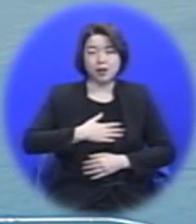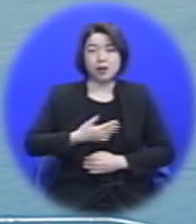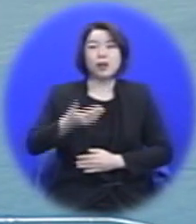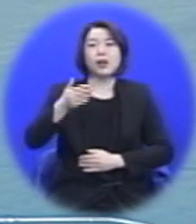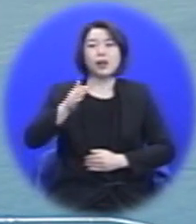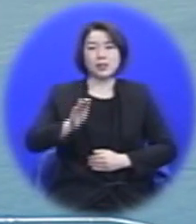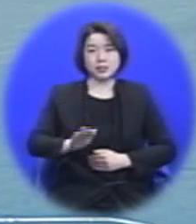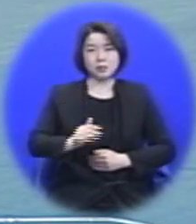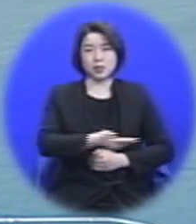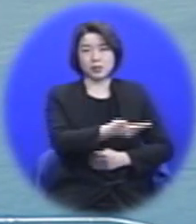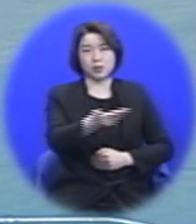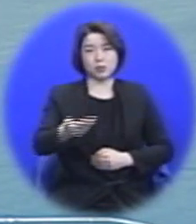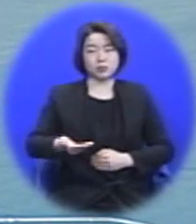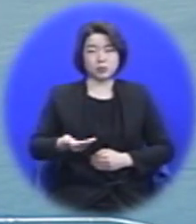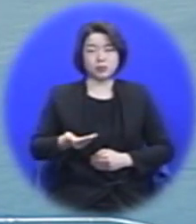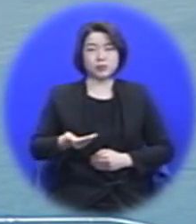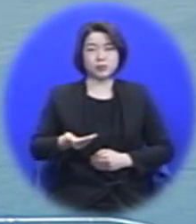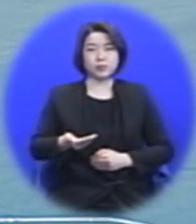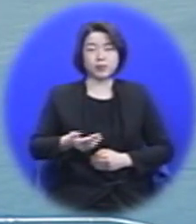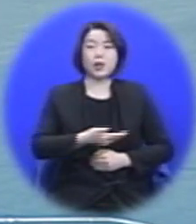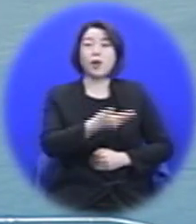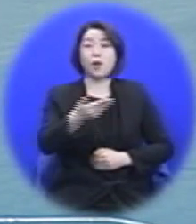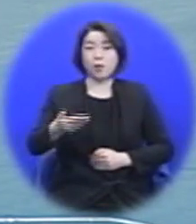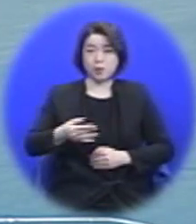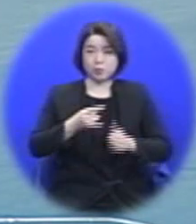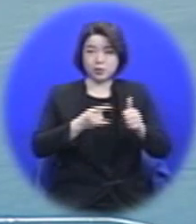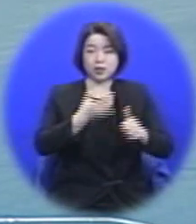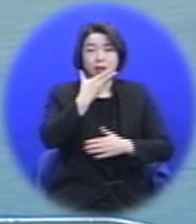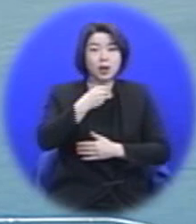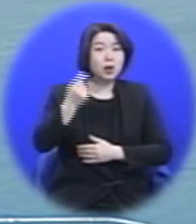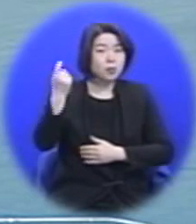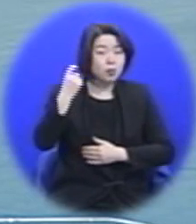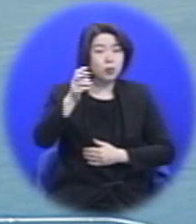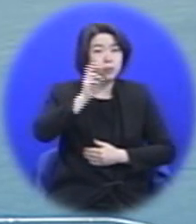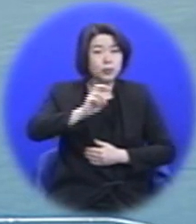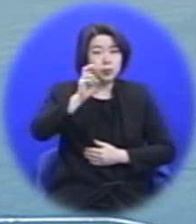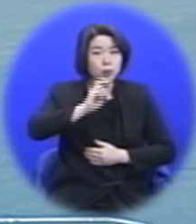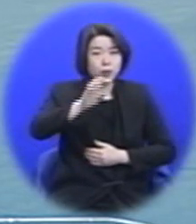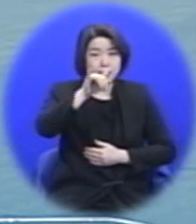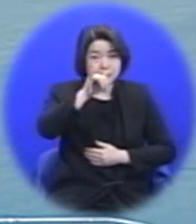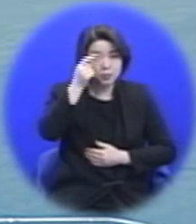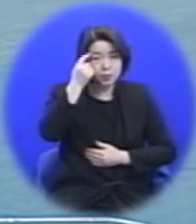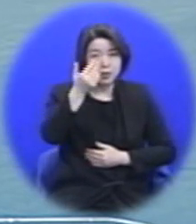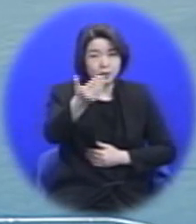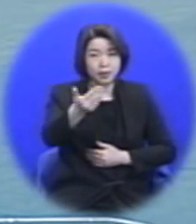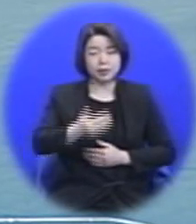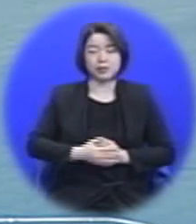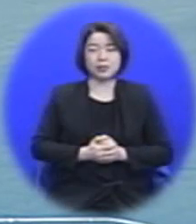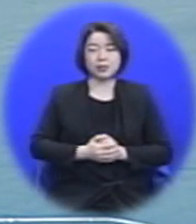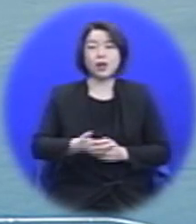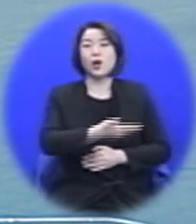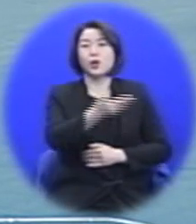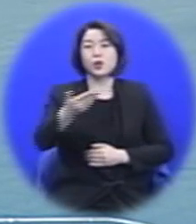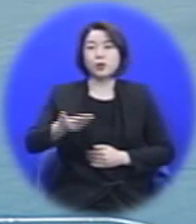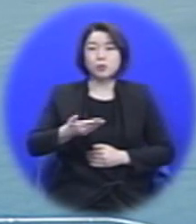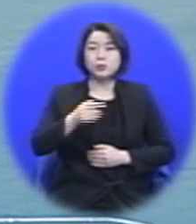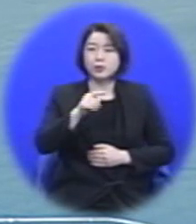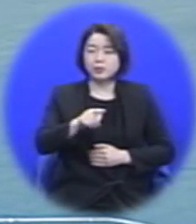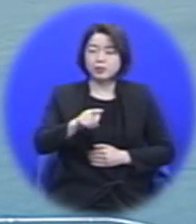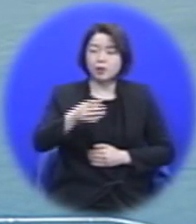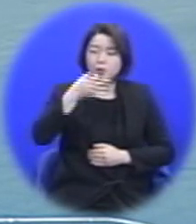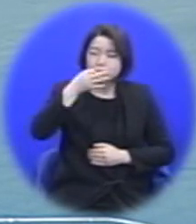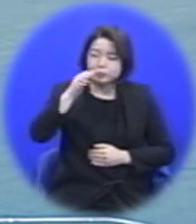여러분, 여러분에게 복음의 노래가 있습니까? 여러분도 그것을 부르면